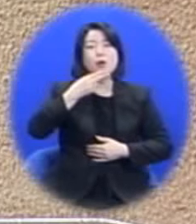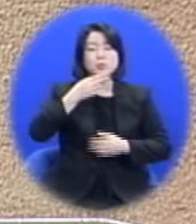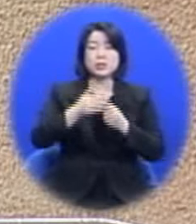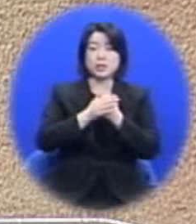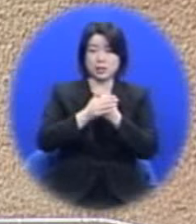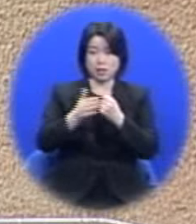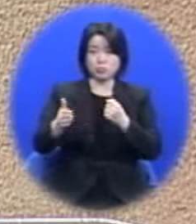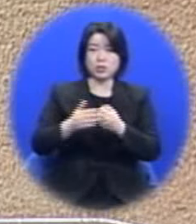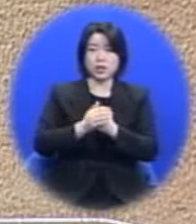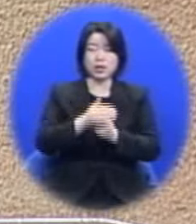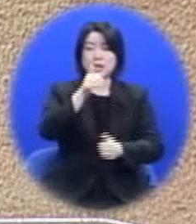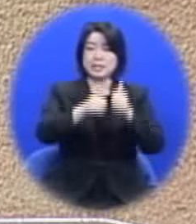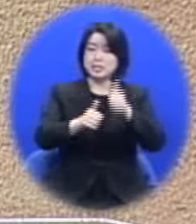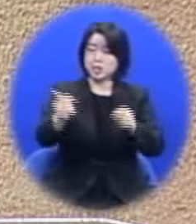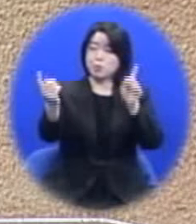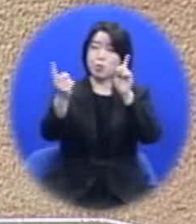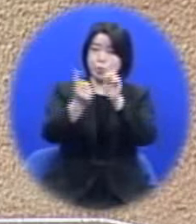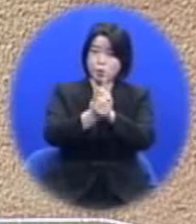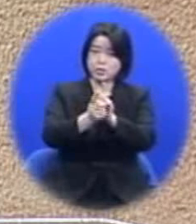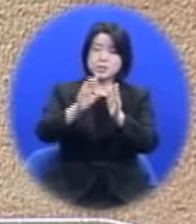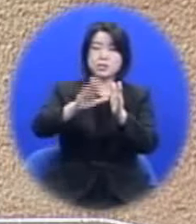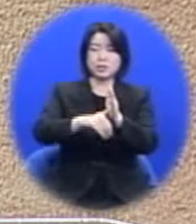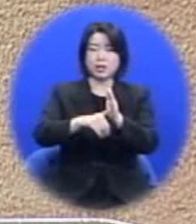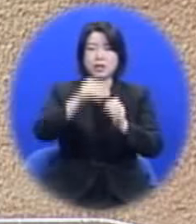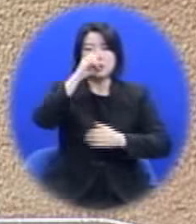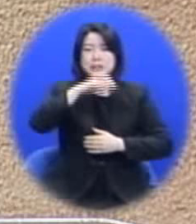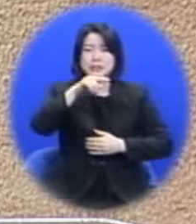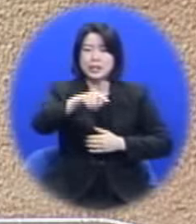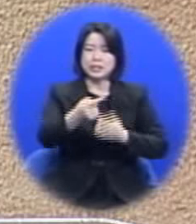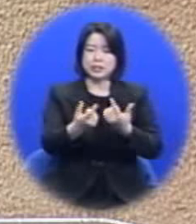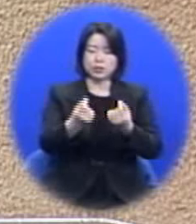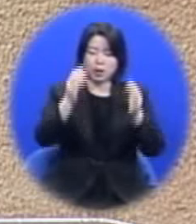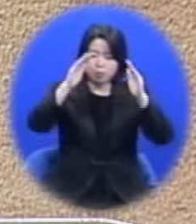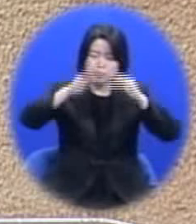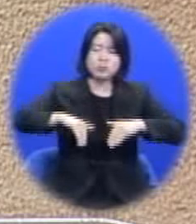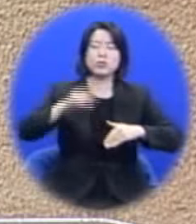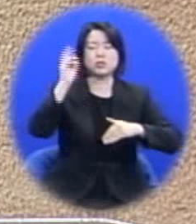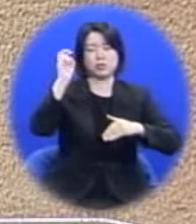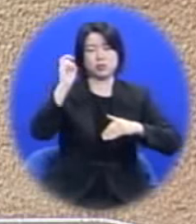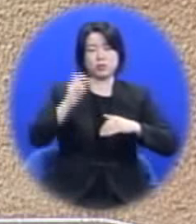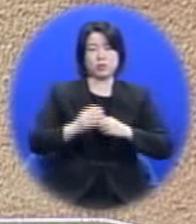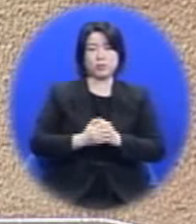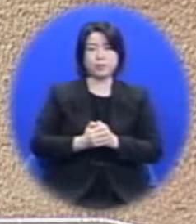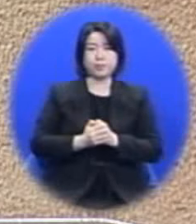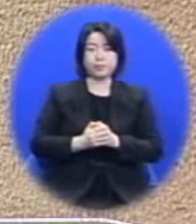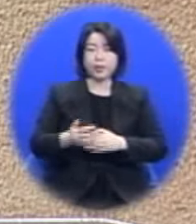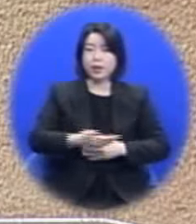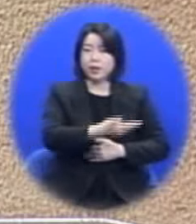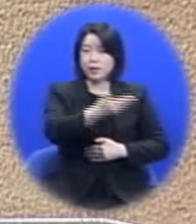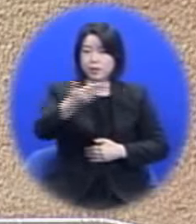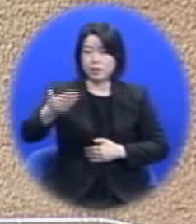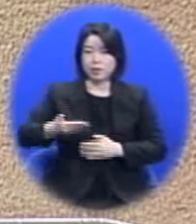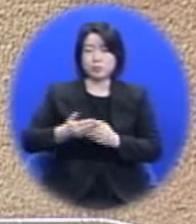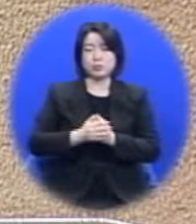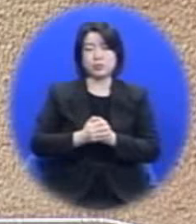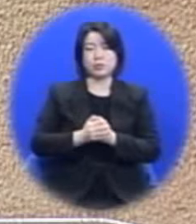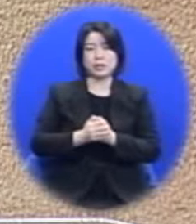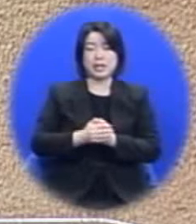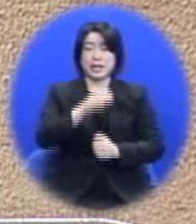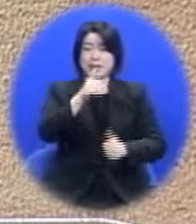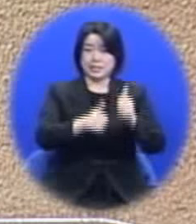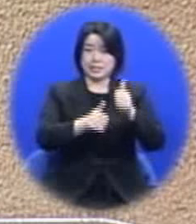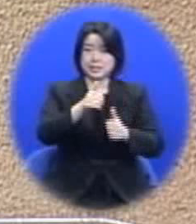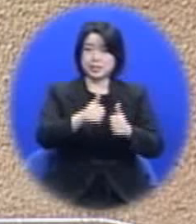사니까 시험이 닥쳐올 때 그냥 이렇게 무너지는 거거든요. 여러분